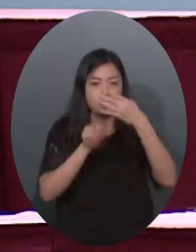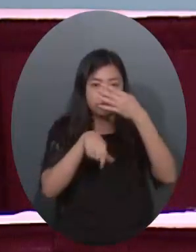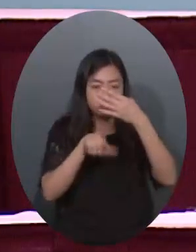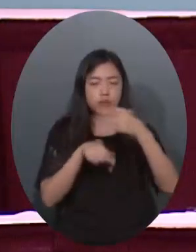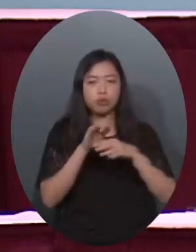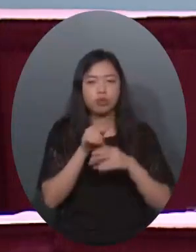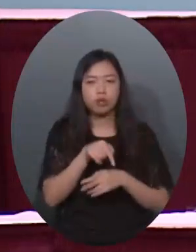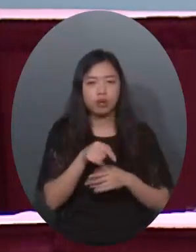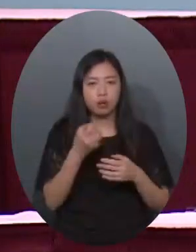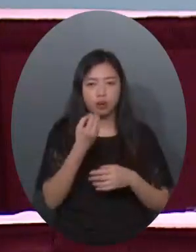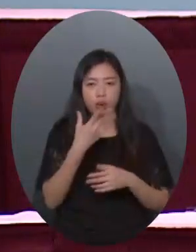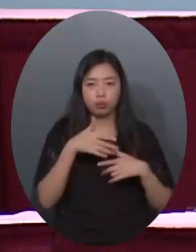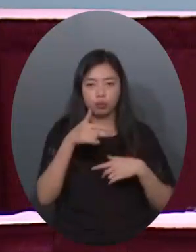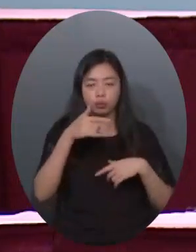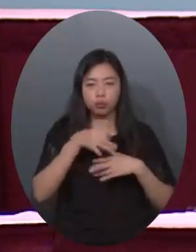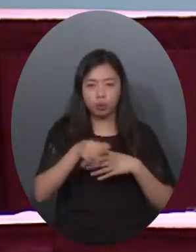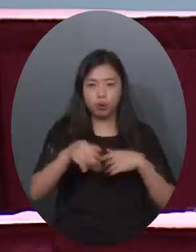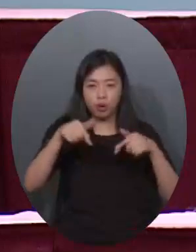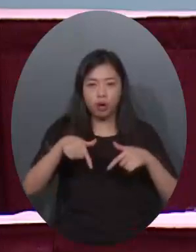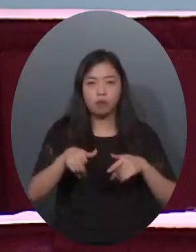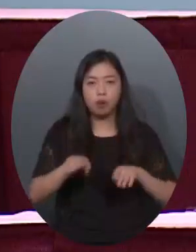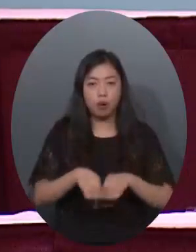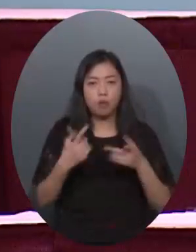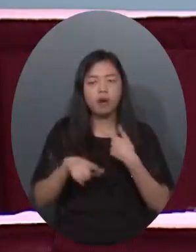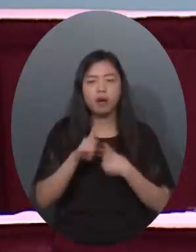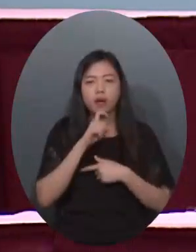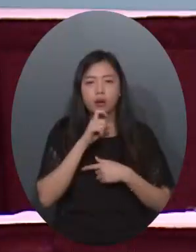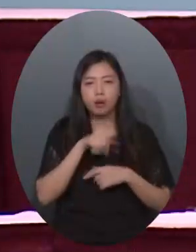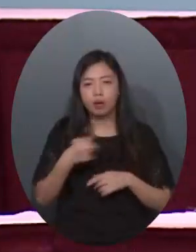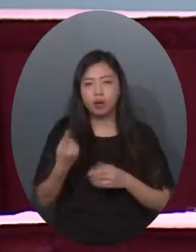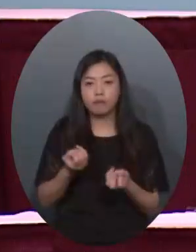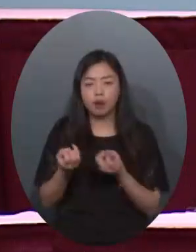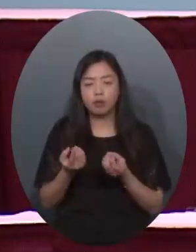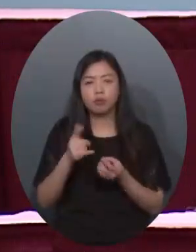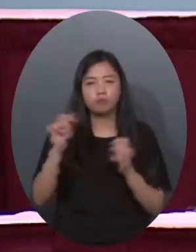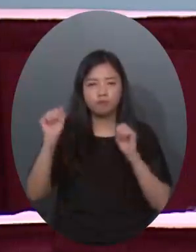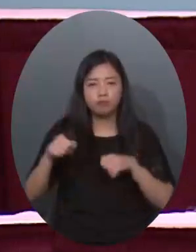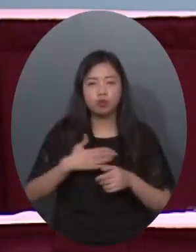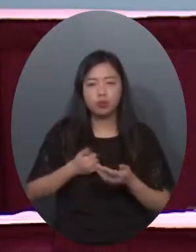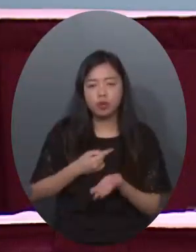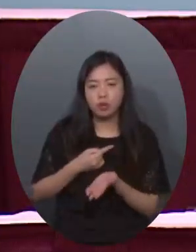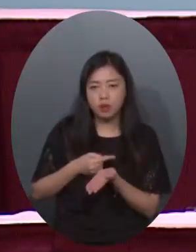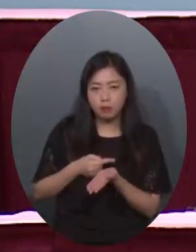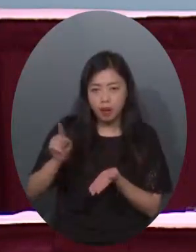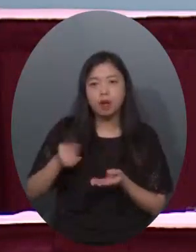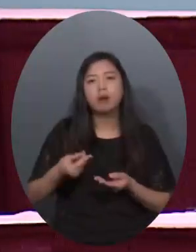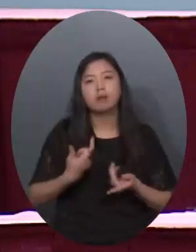浩莊3亦已取得預售樓花同意，預期於短期開售。而港島南岸第